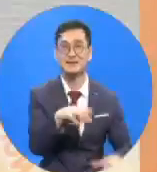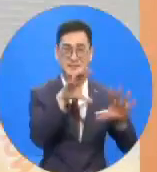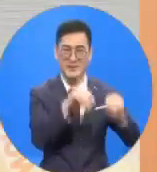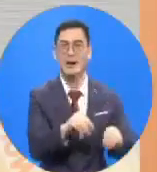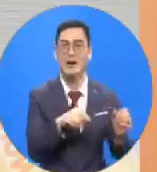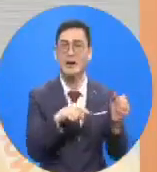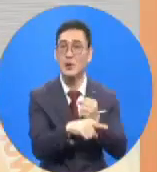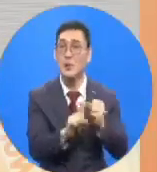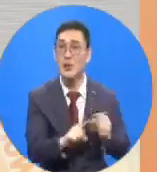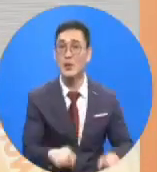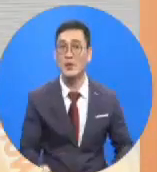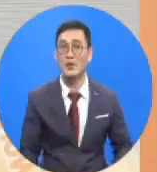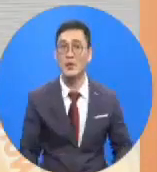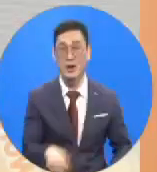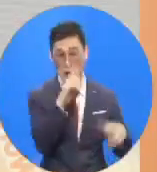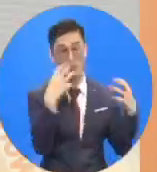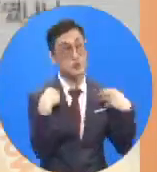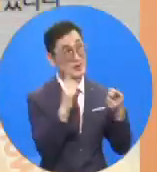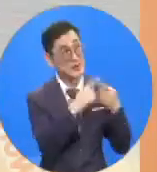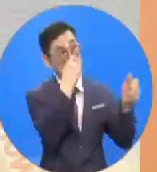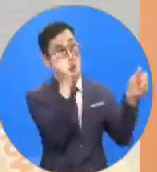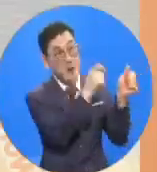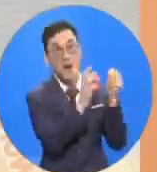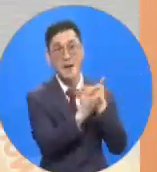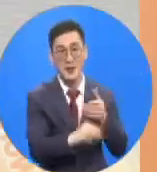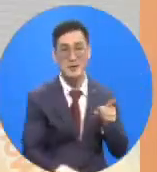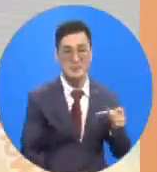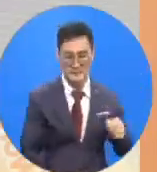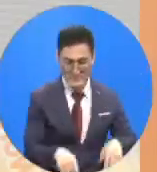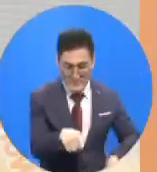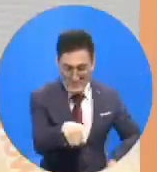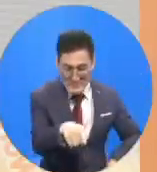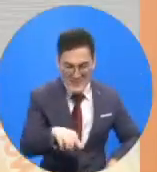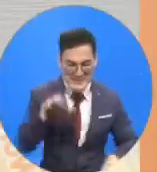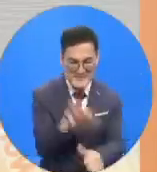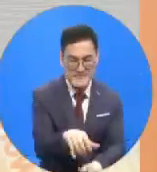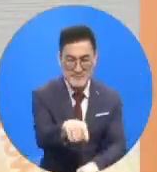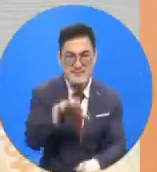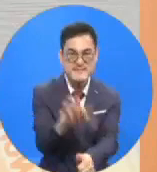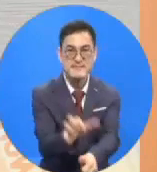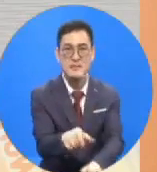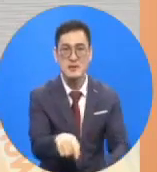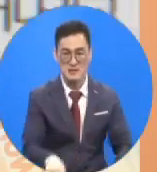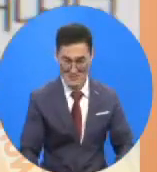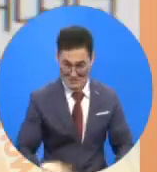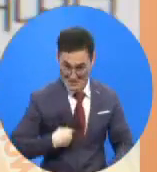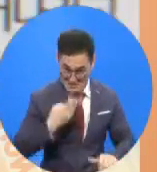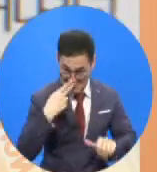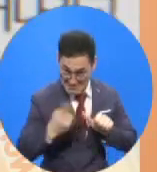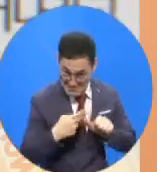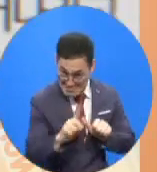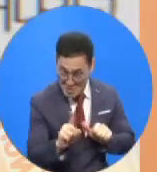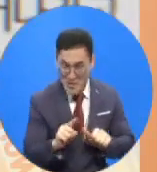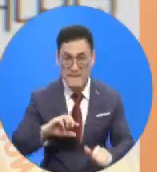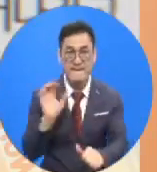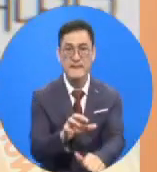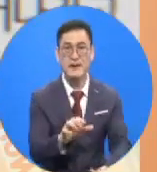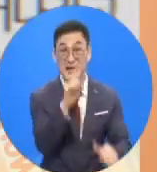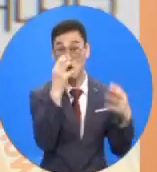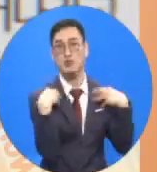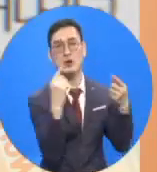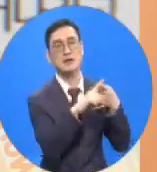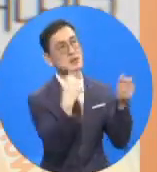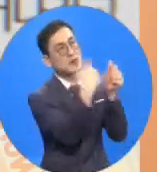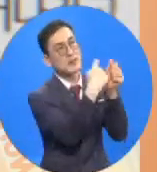뭔가 현 정치권에서 풍작을 하면 파로 뜨면서 몰매를 맞는 다는 거에요 그리고 또 현 정부에 대해서 비판하게 되면